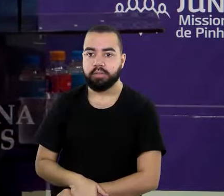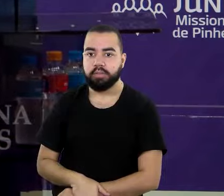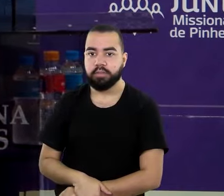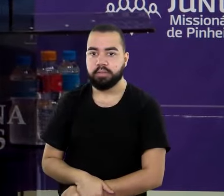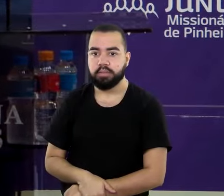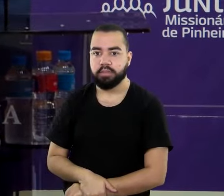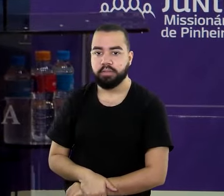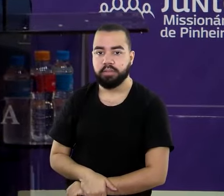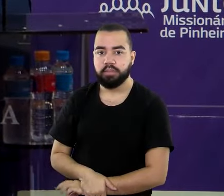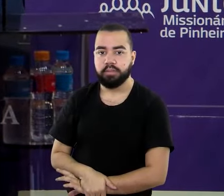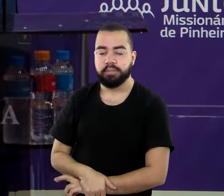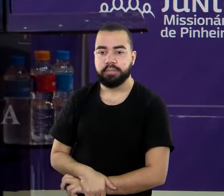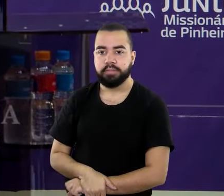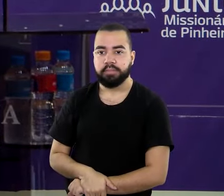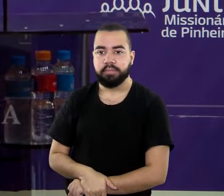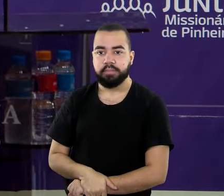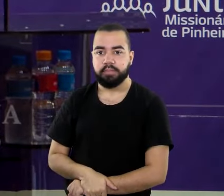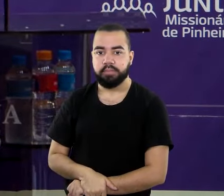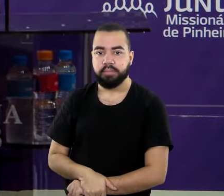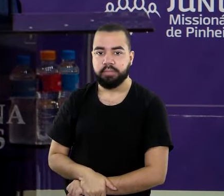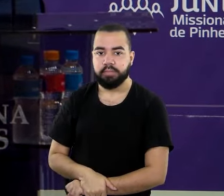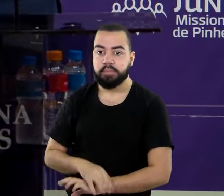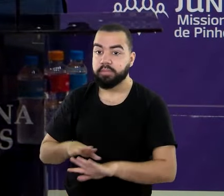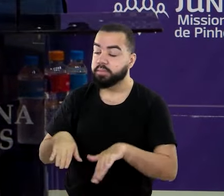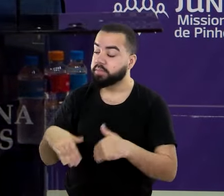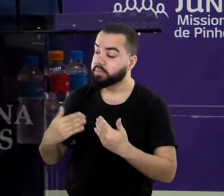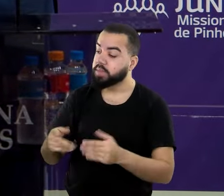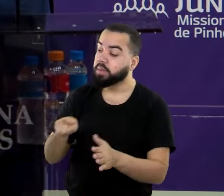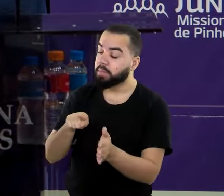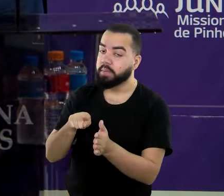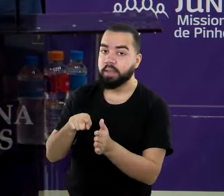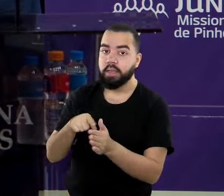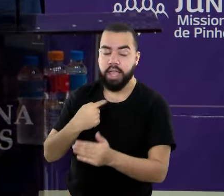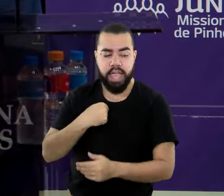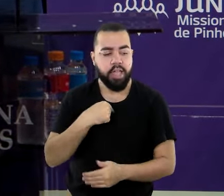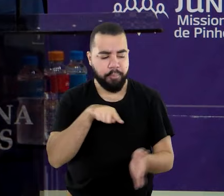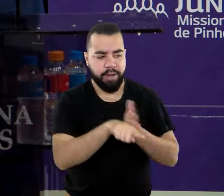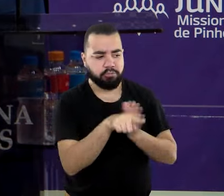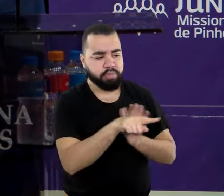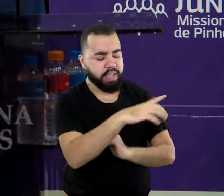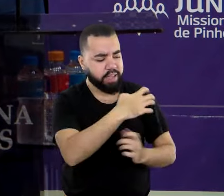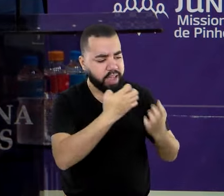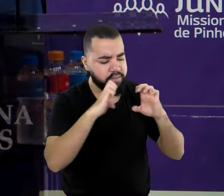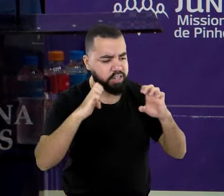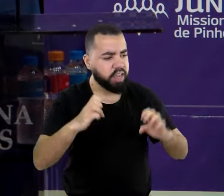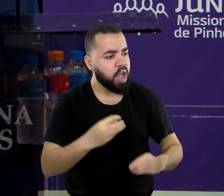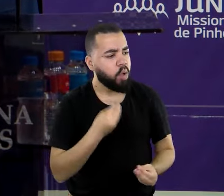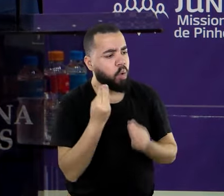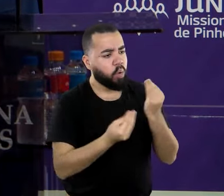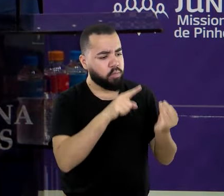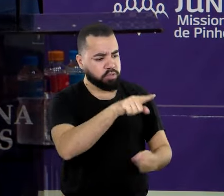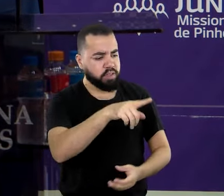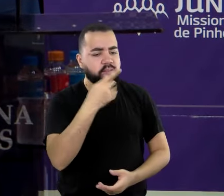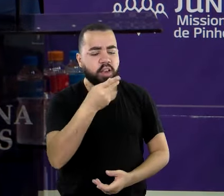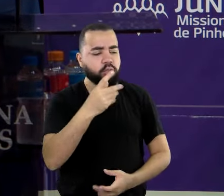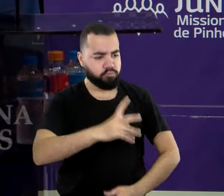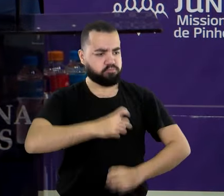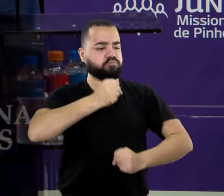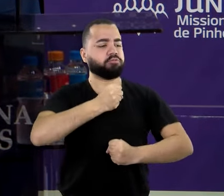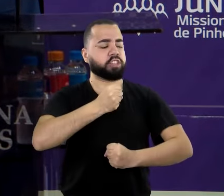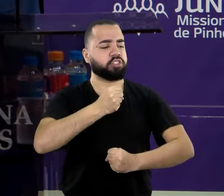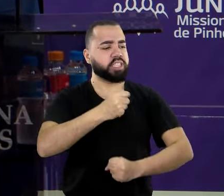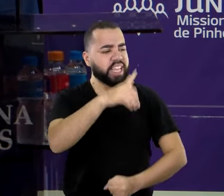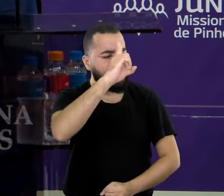하나님이 말씀해 주셨냐 하니까 그냥 말했다는 거예요. E eu perguntei para essa evangelista, falei assim: "Como você falou com tanta ousadia